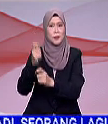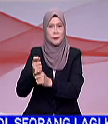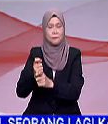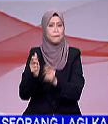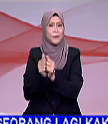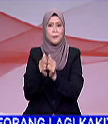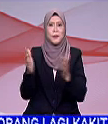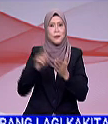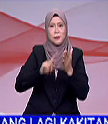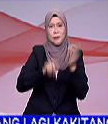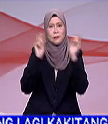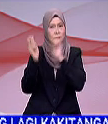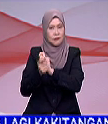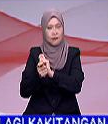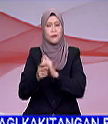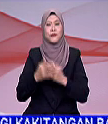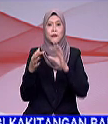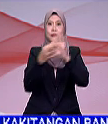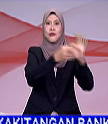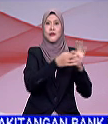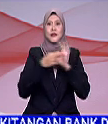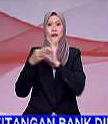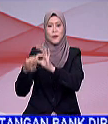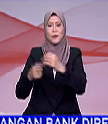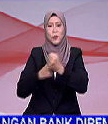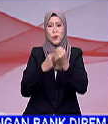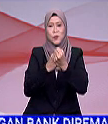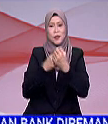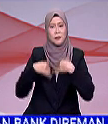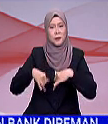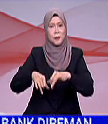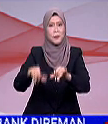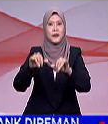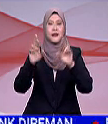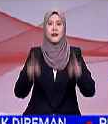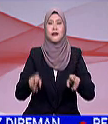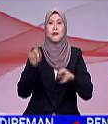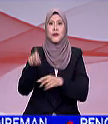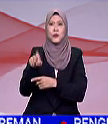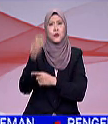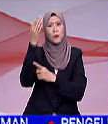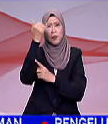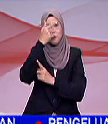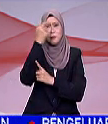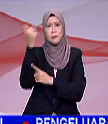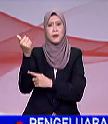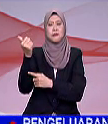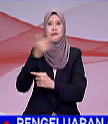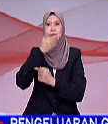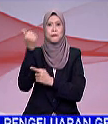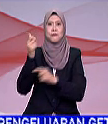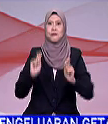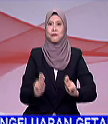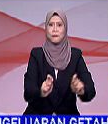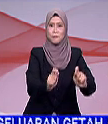tanpa sebarang perubahan kerjasama dan sokongan berterusan daripada rakyat amat diperlukan untuk memastikan keberkesanan